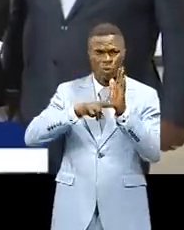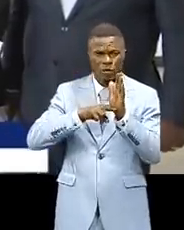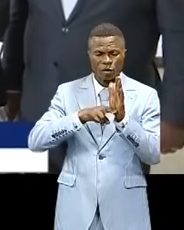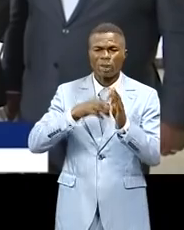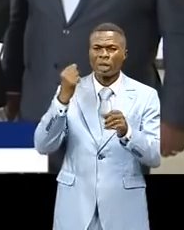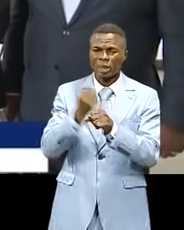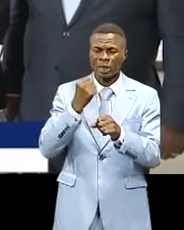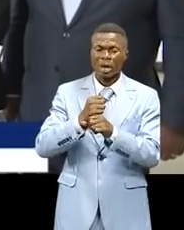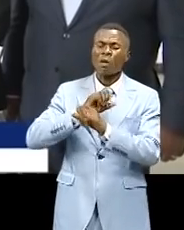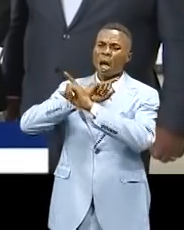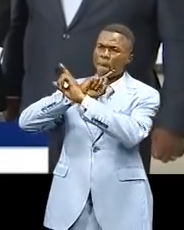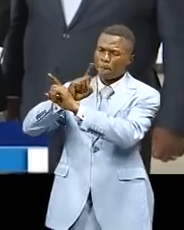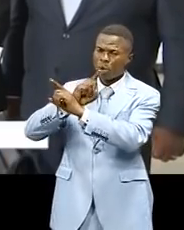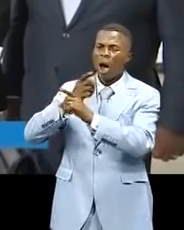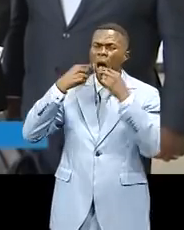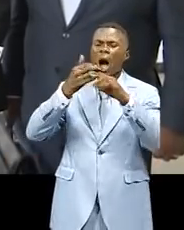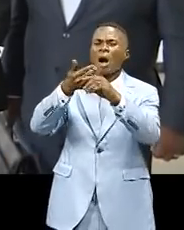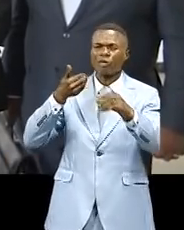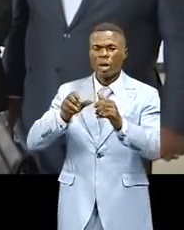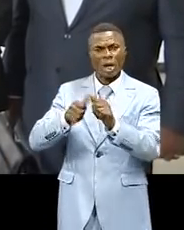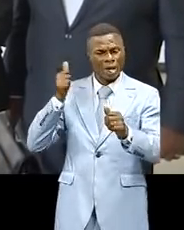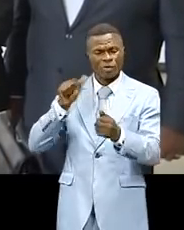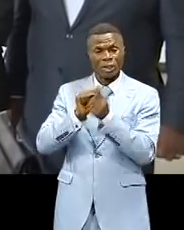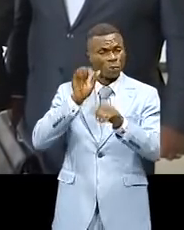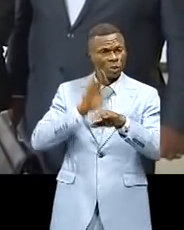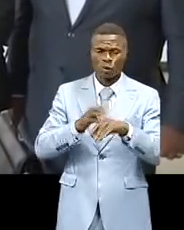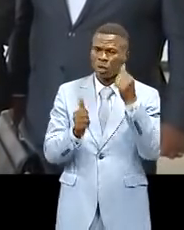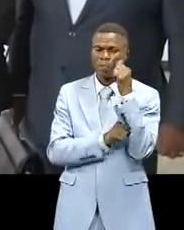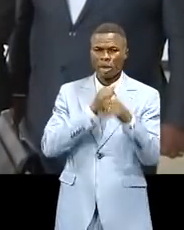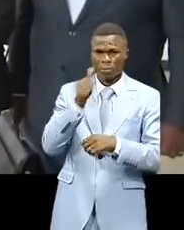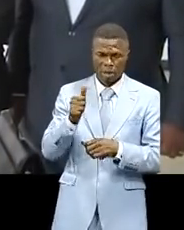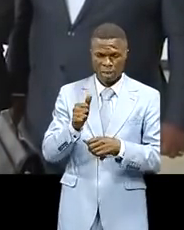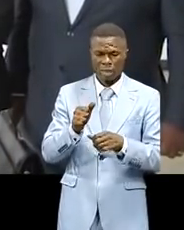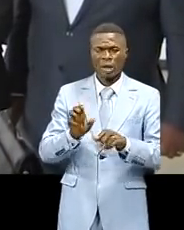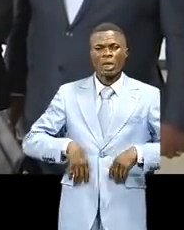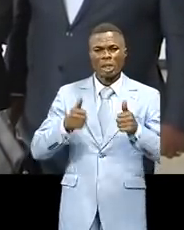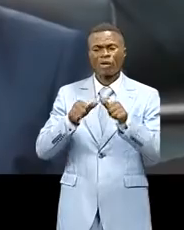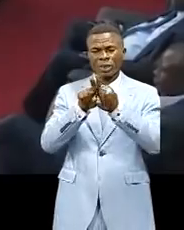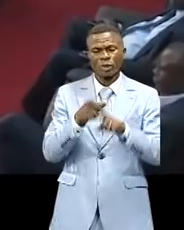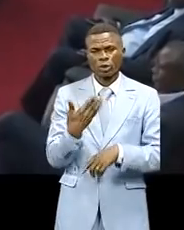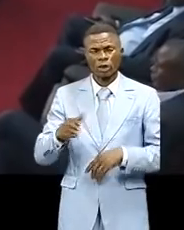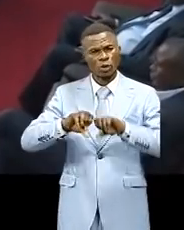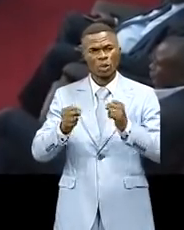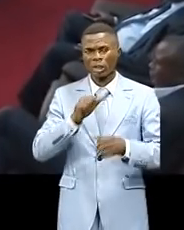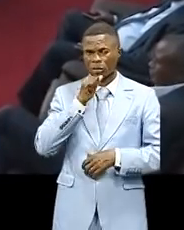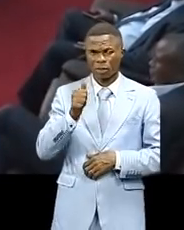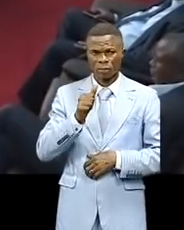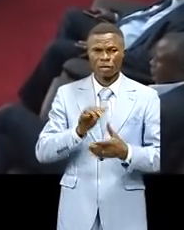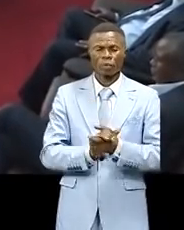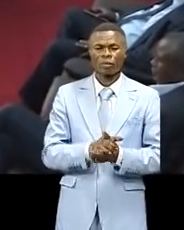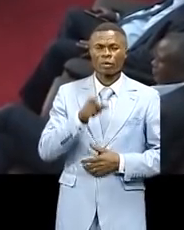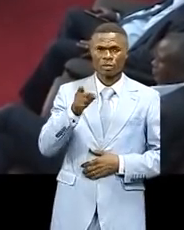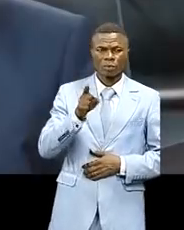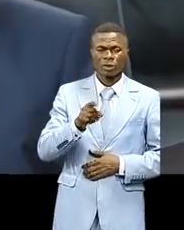mission l'épreuve unique pour éviter autant de dégâts matériels et harvey pasteur de son état